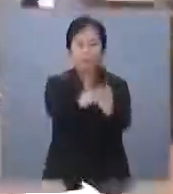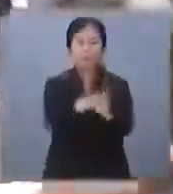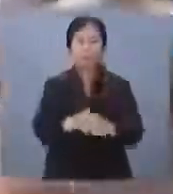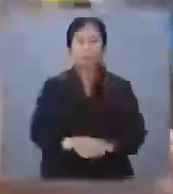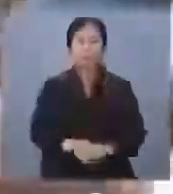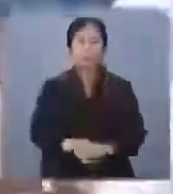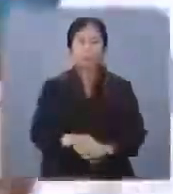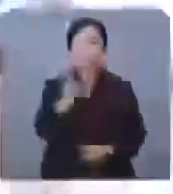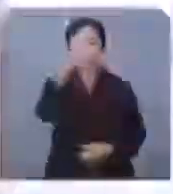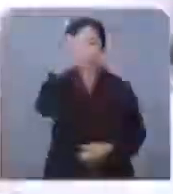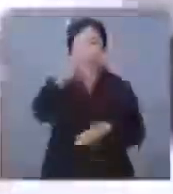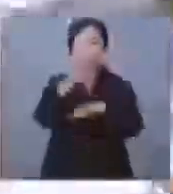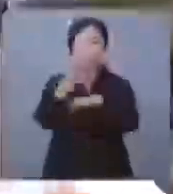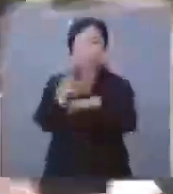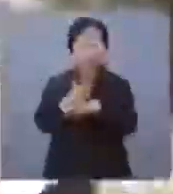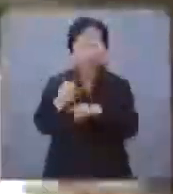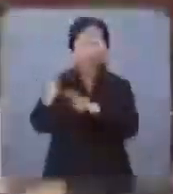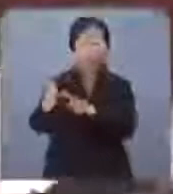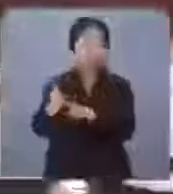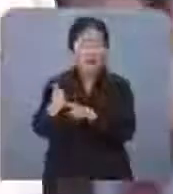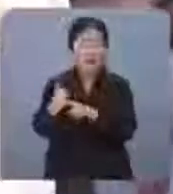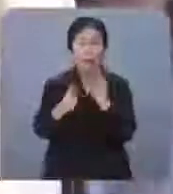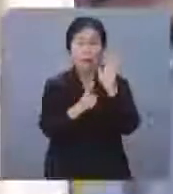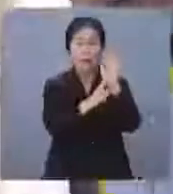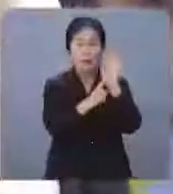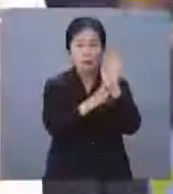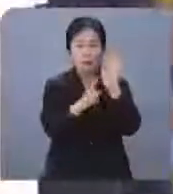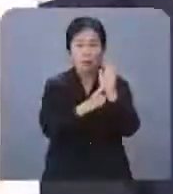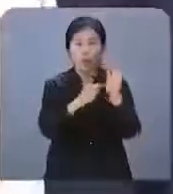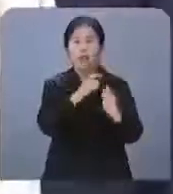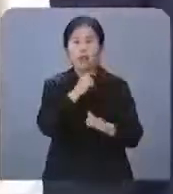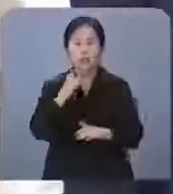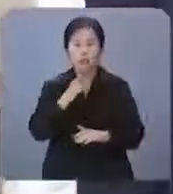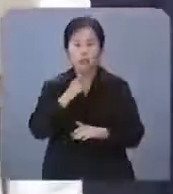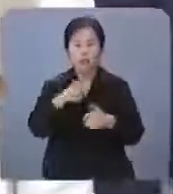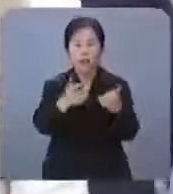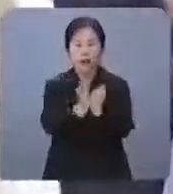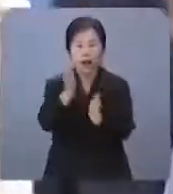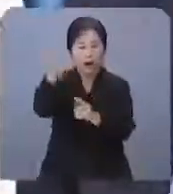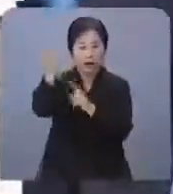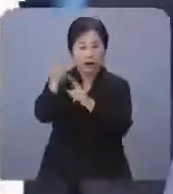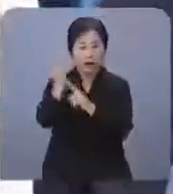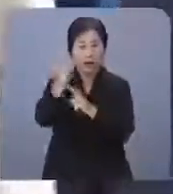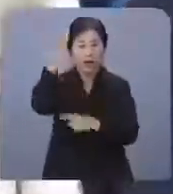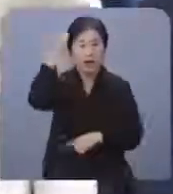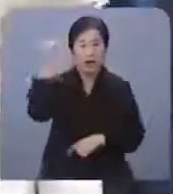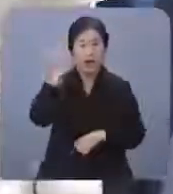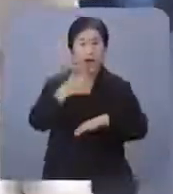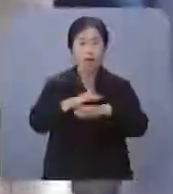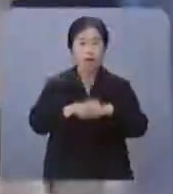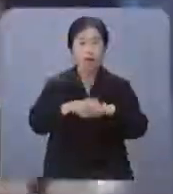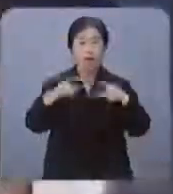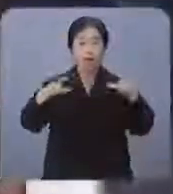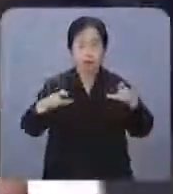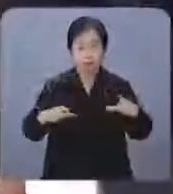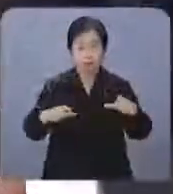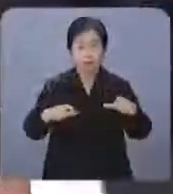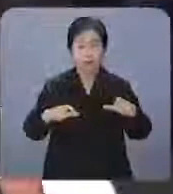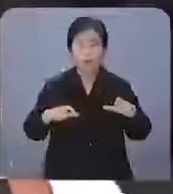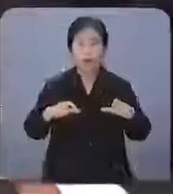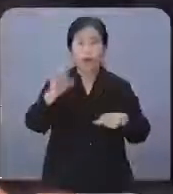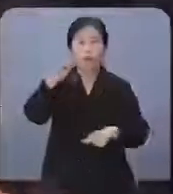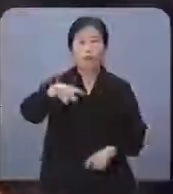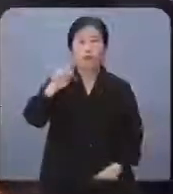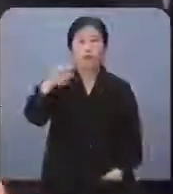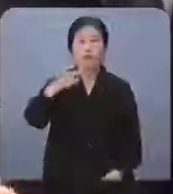giáo phận công giáo thành phố Tây Sơn Hàn Quốc lazaro yêu Hương suýt làm tổng trưởng bộ Giáo sĩ tương đương chức Bộ trưởng của tòa